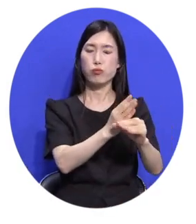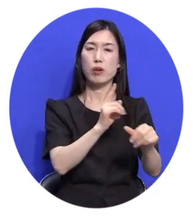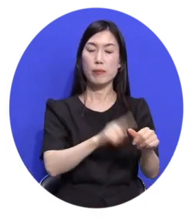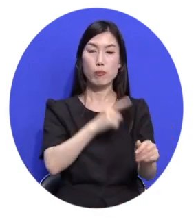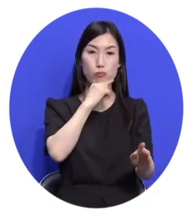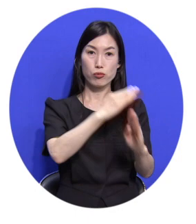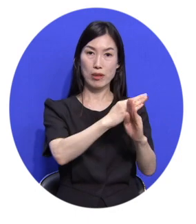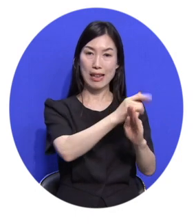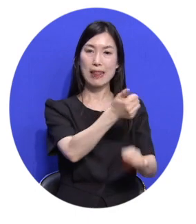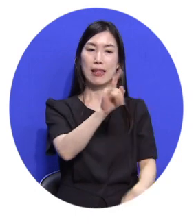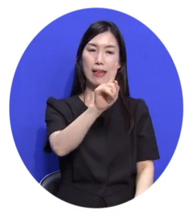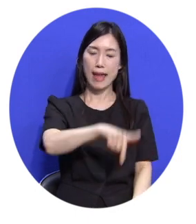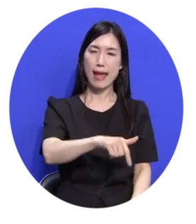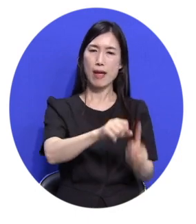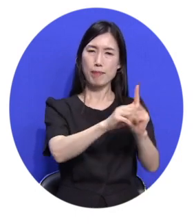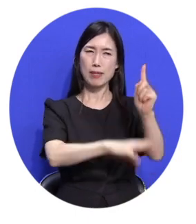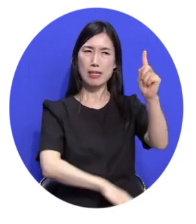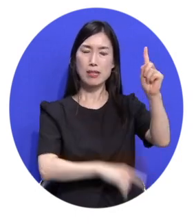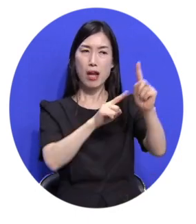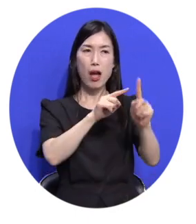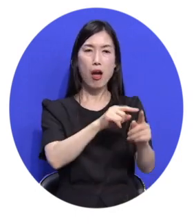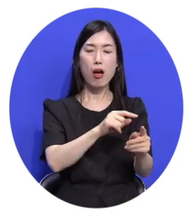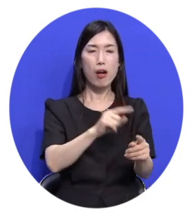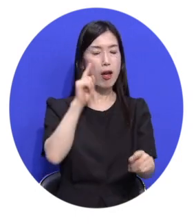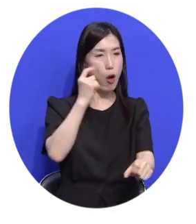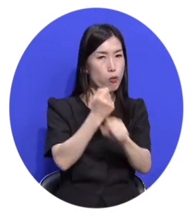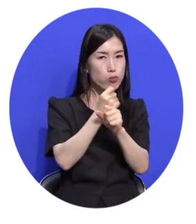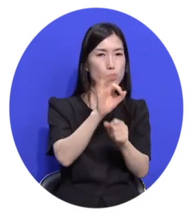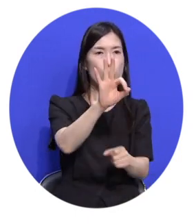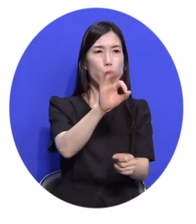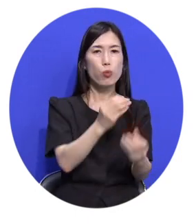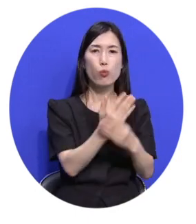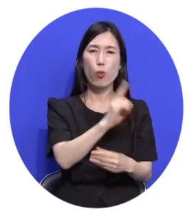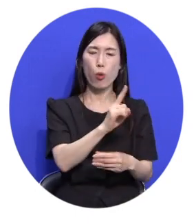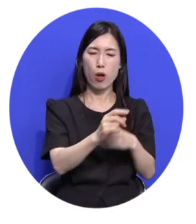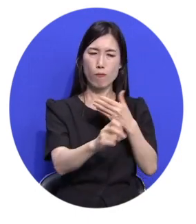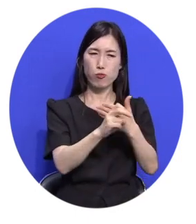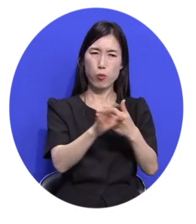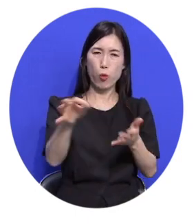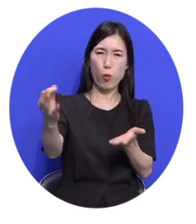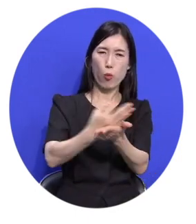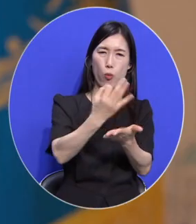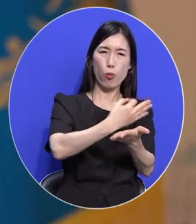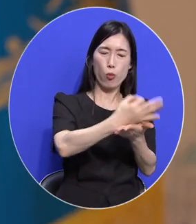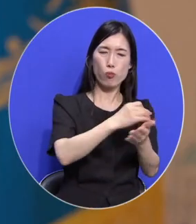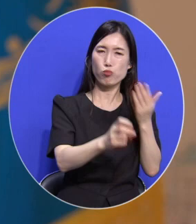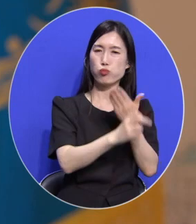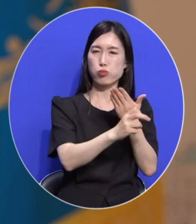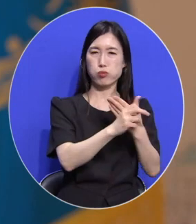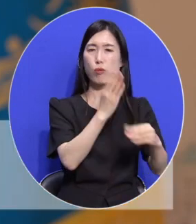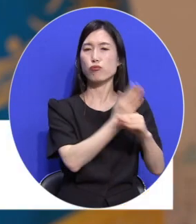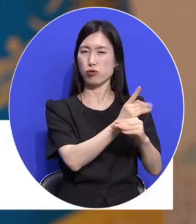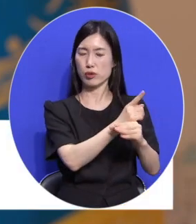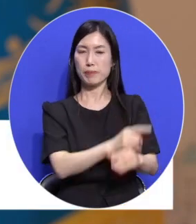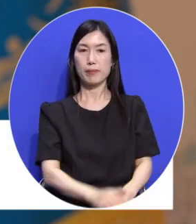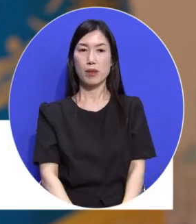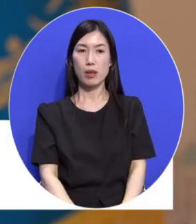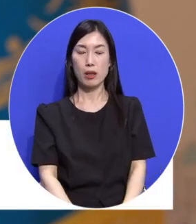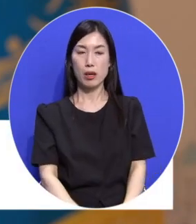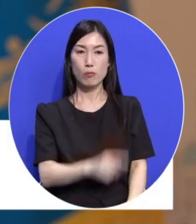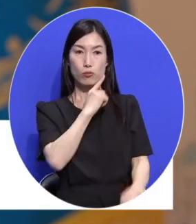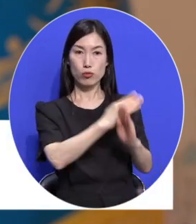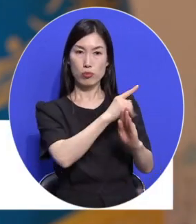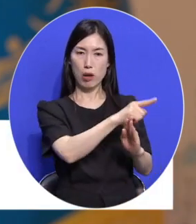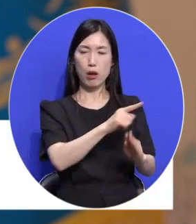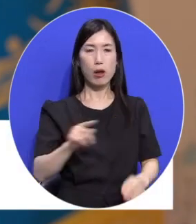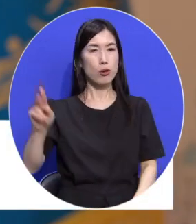특히 북한은 핵 미사일 개발에 필요한 자금을 불법적으로 조달하고 있다고 말했습니다 북한은 유엔